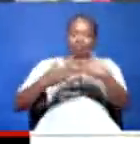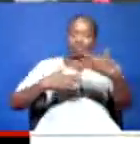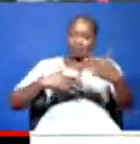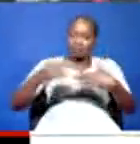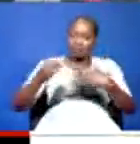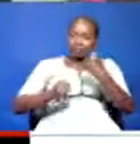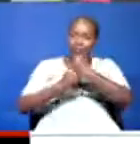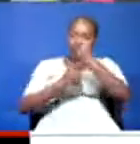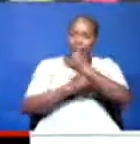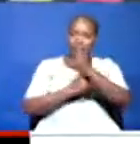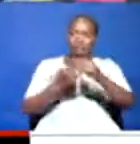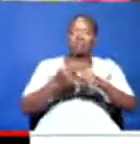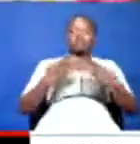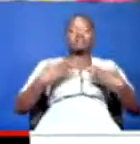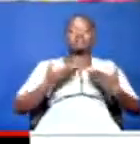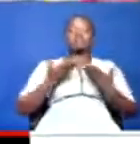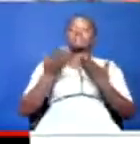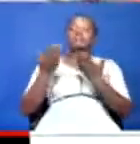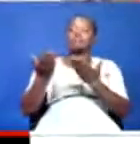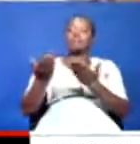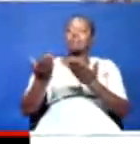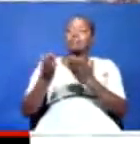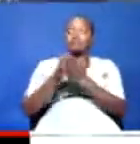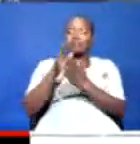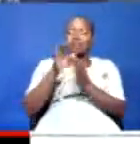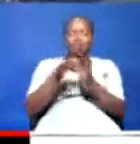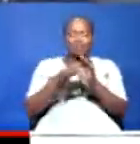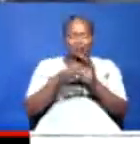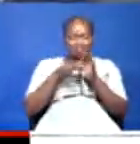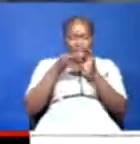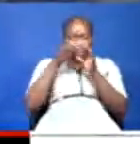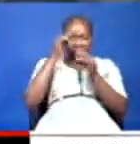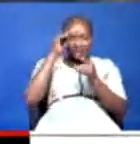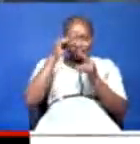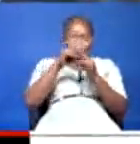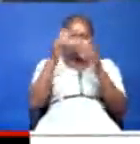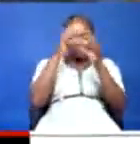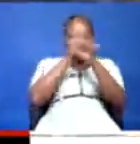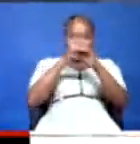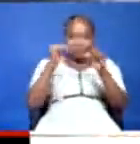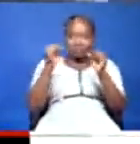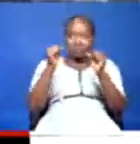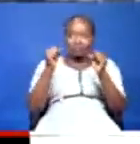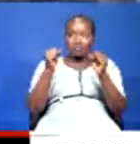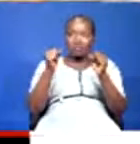kwa wakazi wa eneo hilo katika azma yake ya kuwania urais.